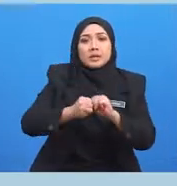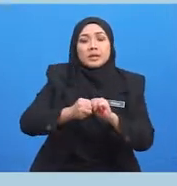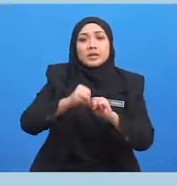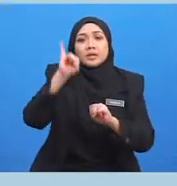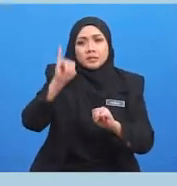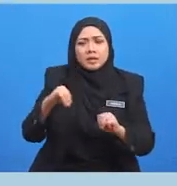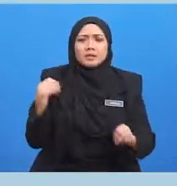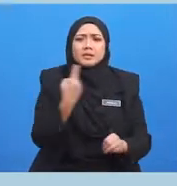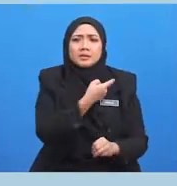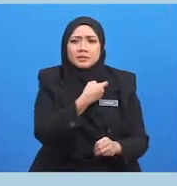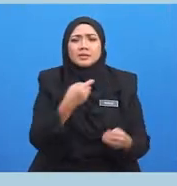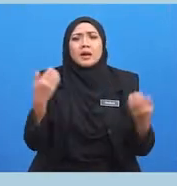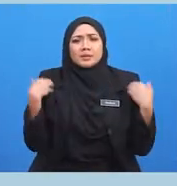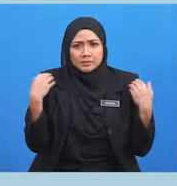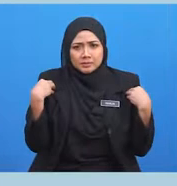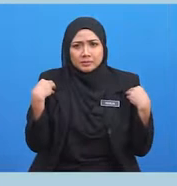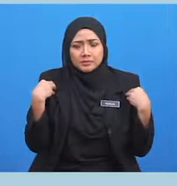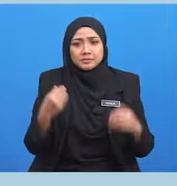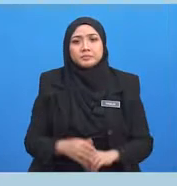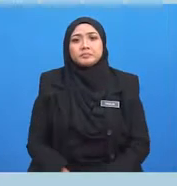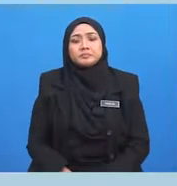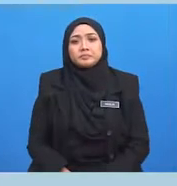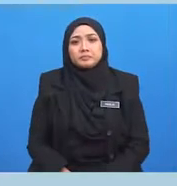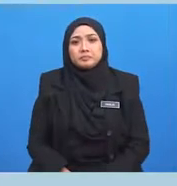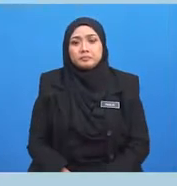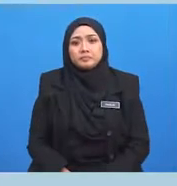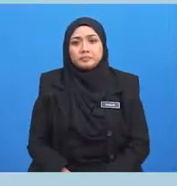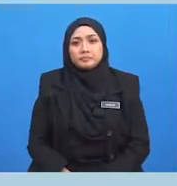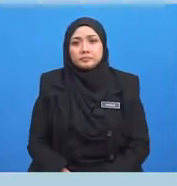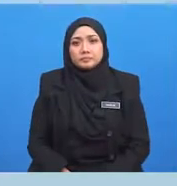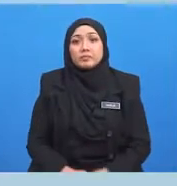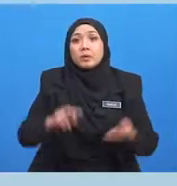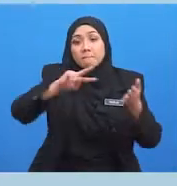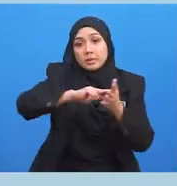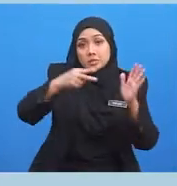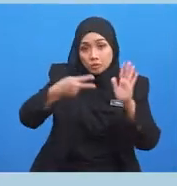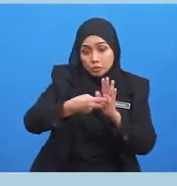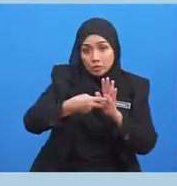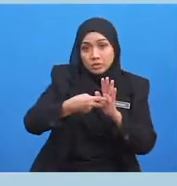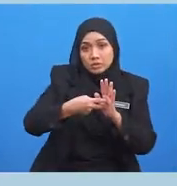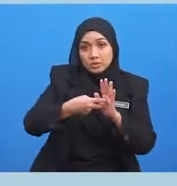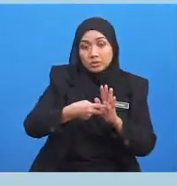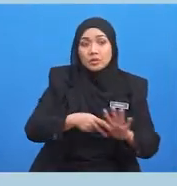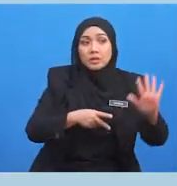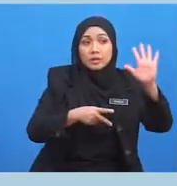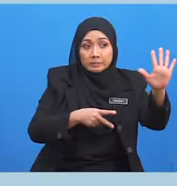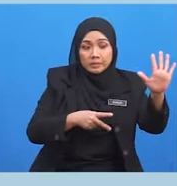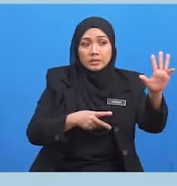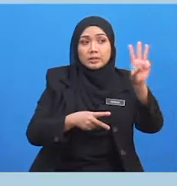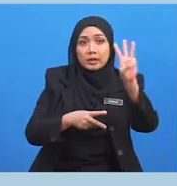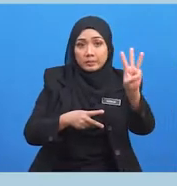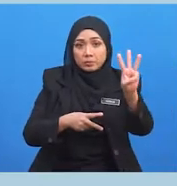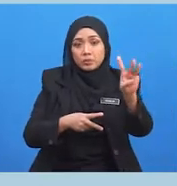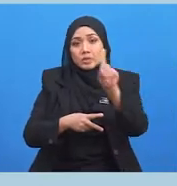yang dihadapi. Untuk konsep 5W1H ini, cikgu akan menggunakan contoh